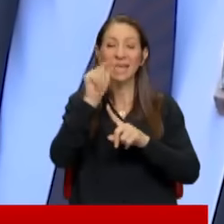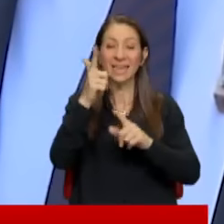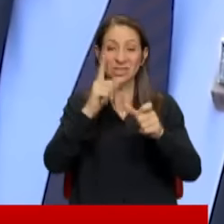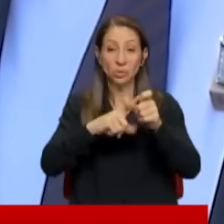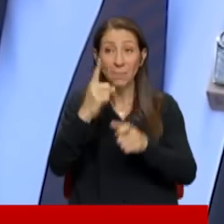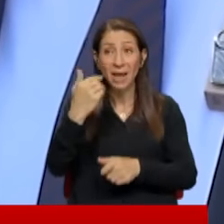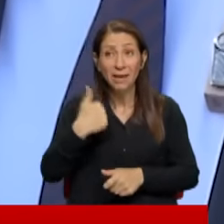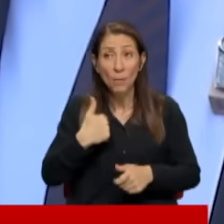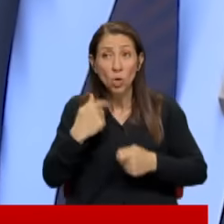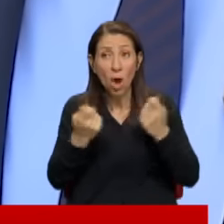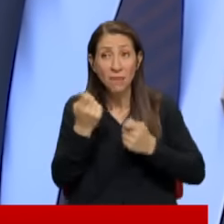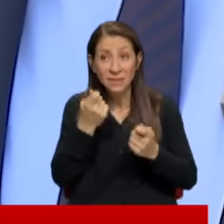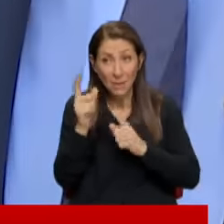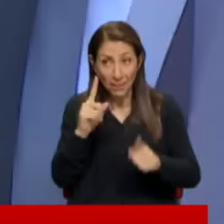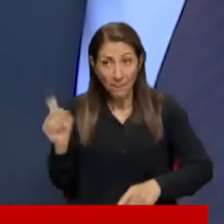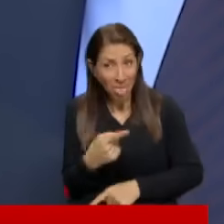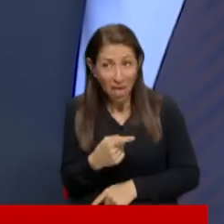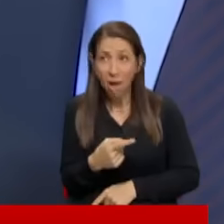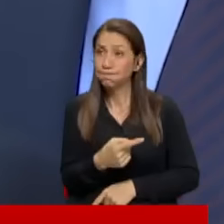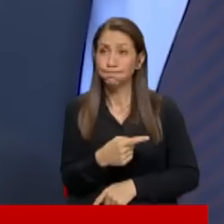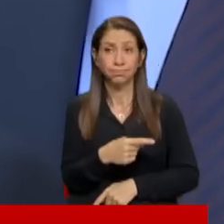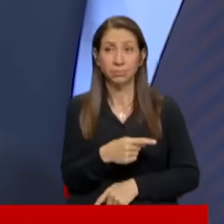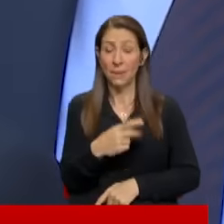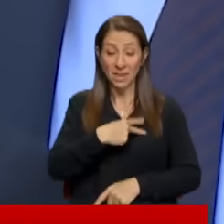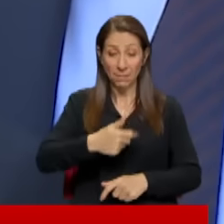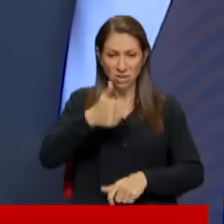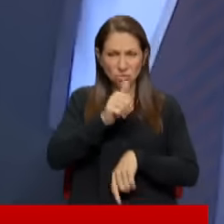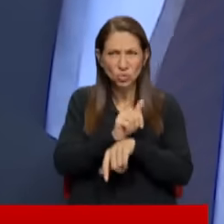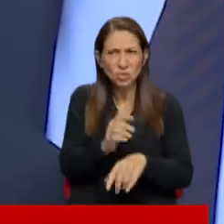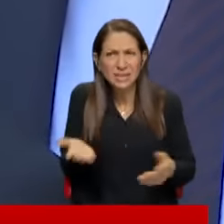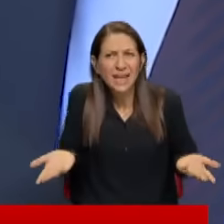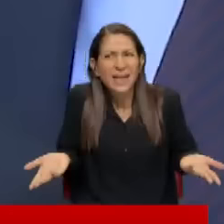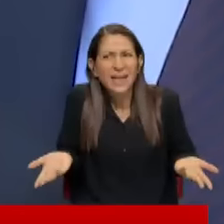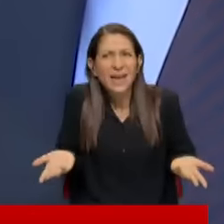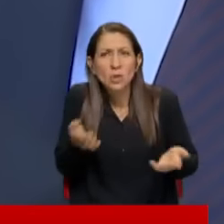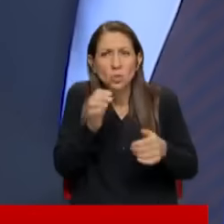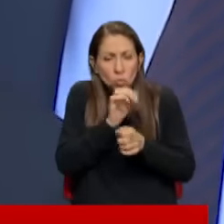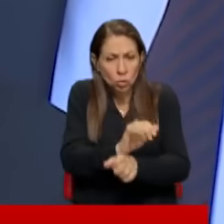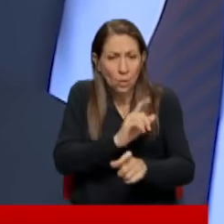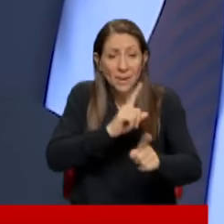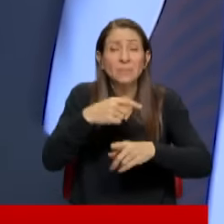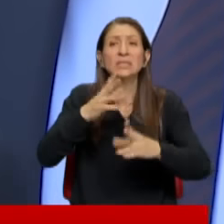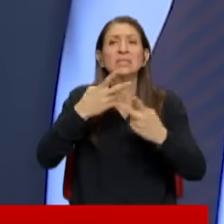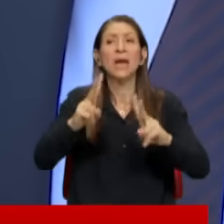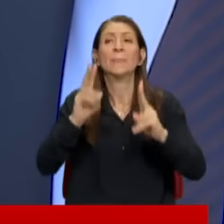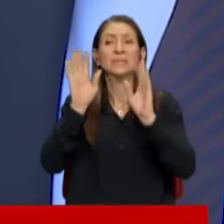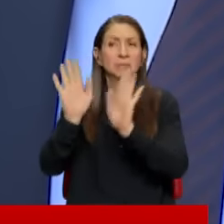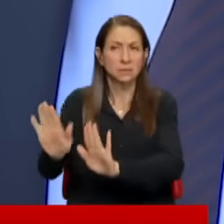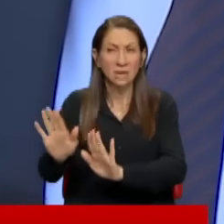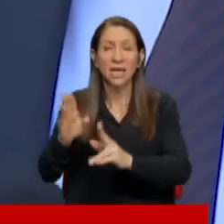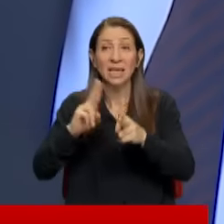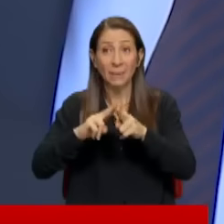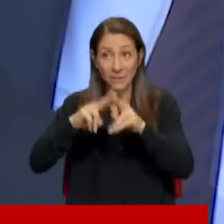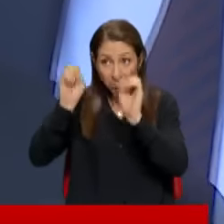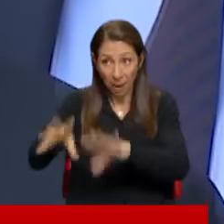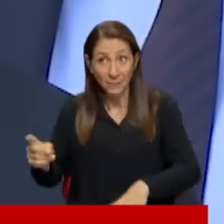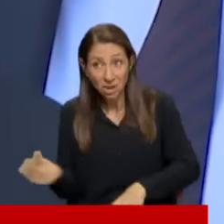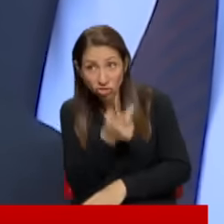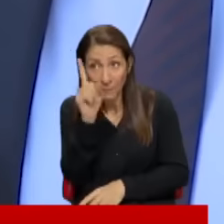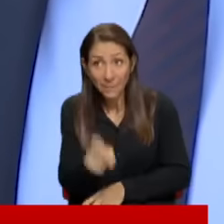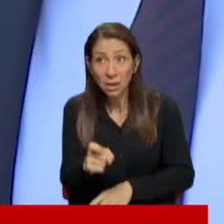kamu görevlisi yargılandı mı arkadaşlar? Belediye başkanını tutuklamak nedir ya? Tutuklu yargılanmayıp da serbest bırakılsa Kepez'i bırakıp mı